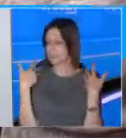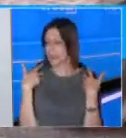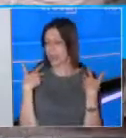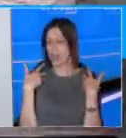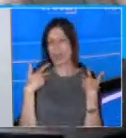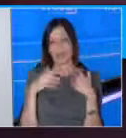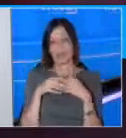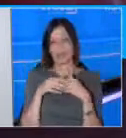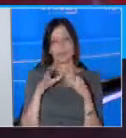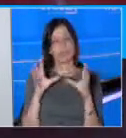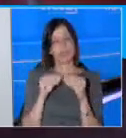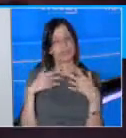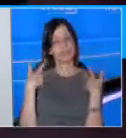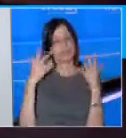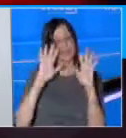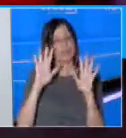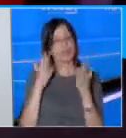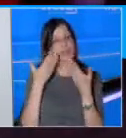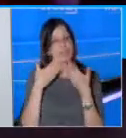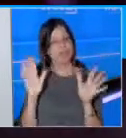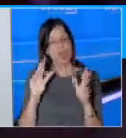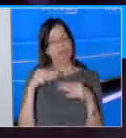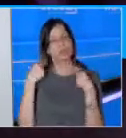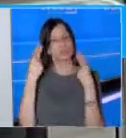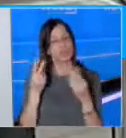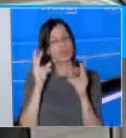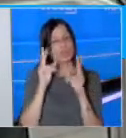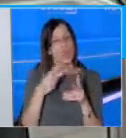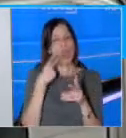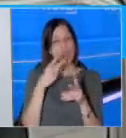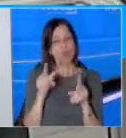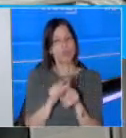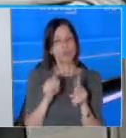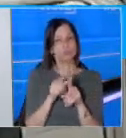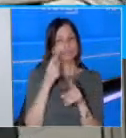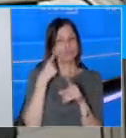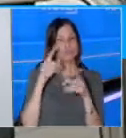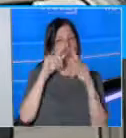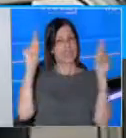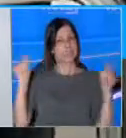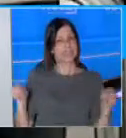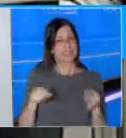שמחה, שהקולנוע נפתח, ושוב נוכל לראות כמו שצריך קולנוע על מסך גדול.